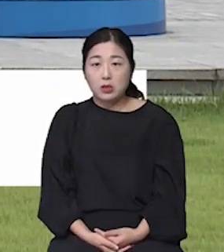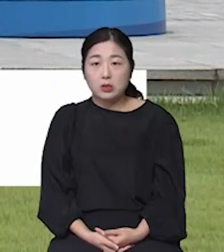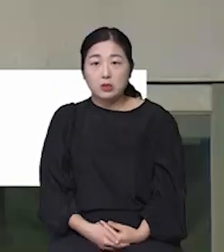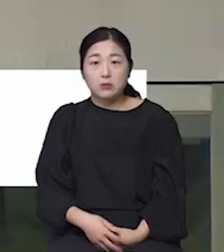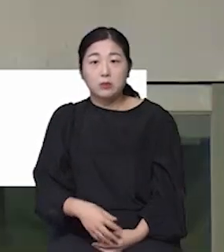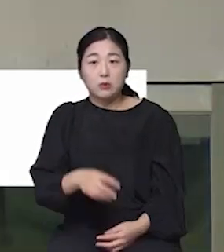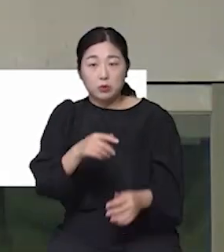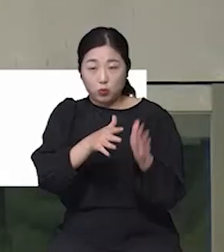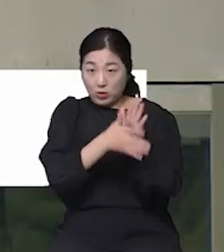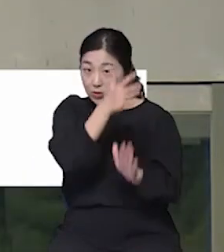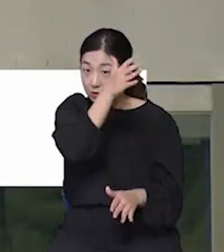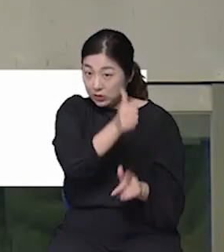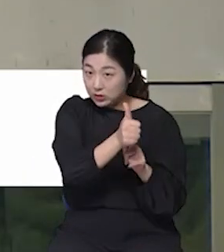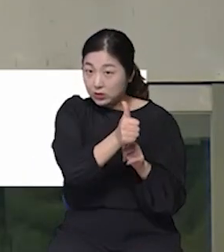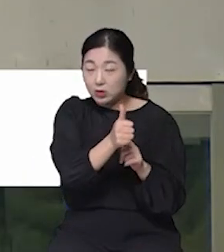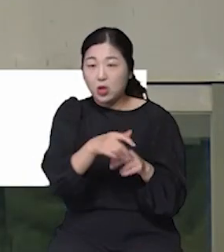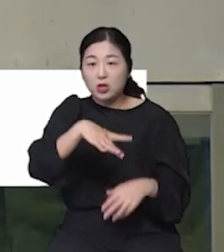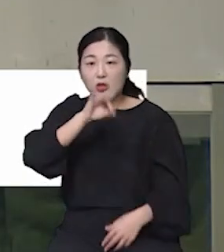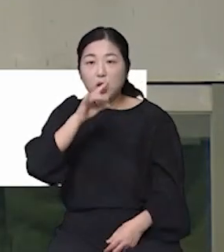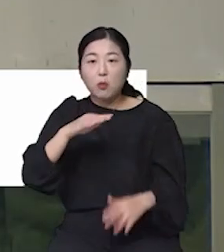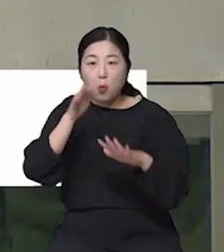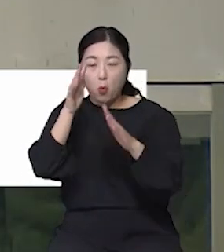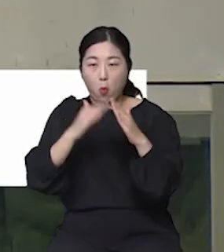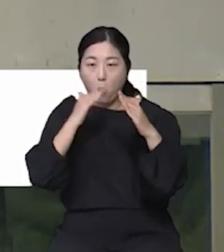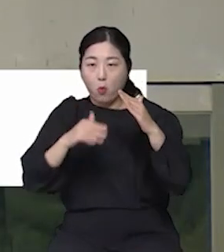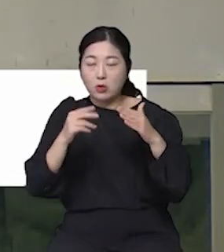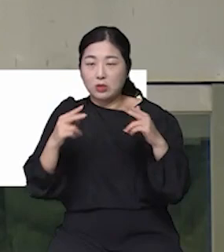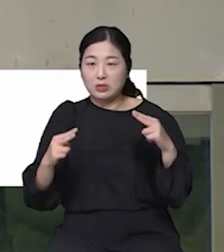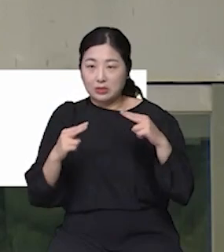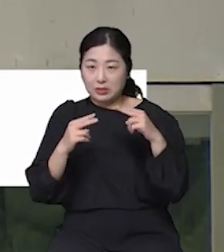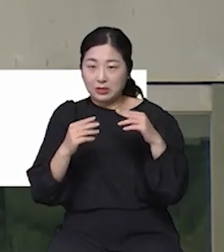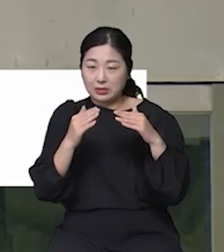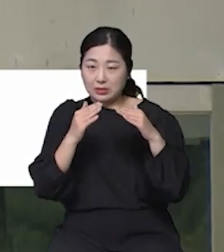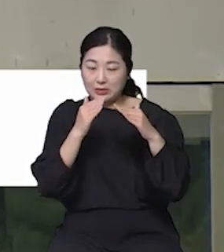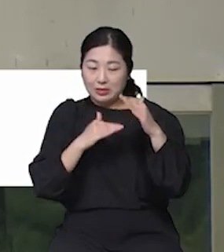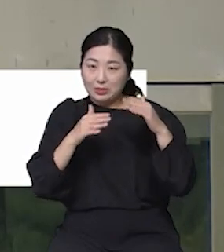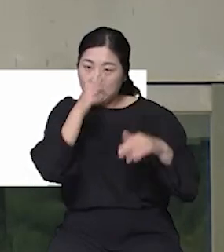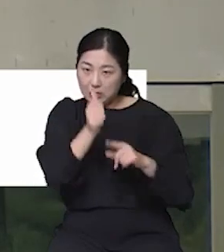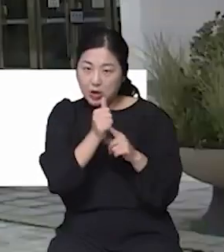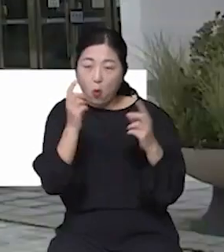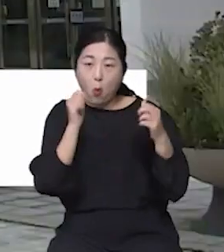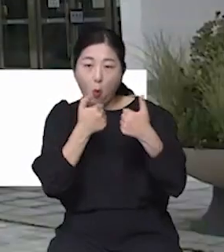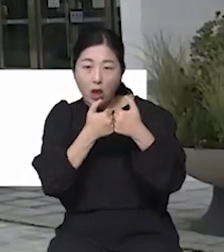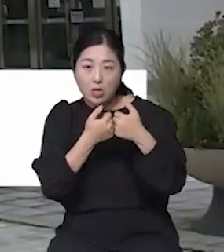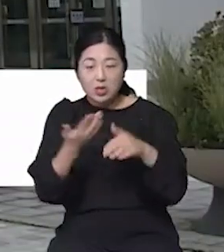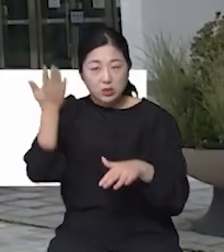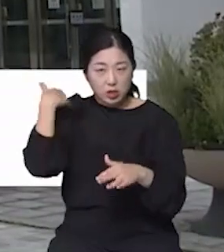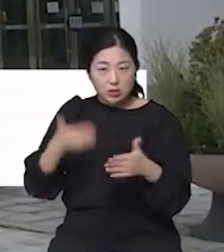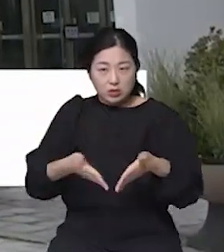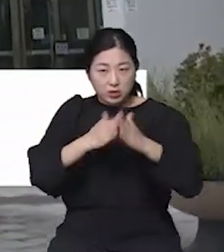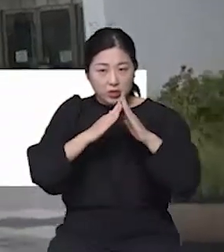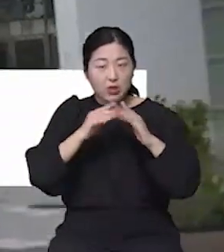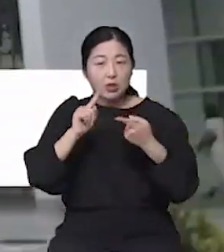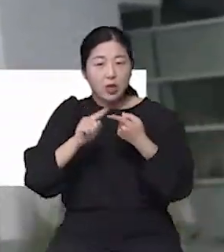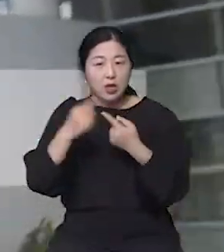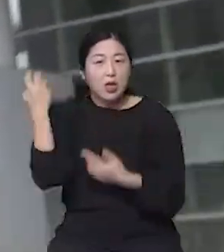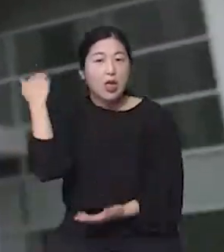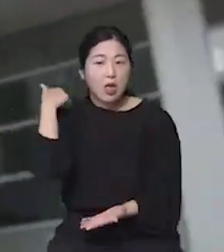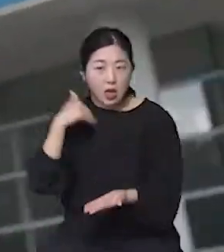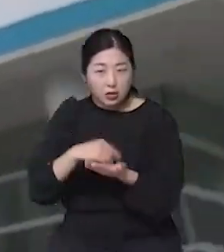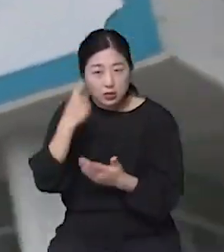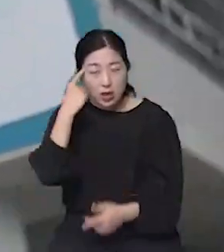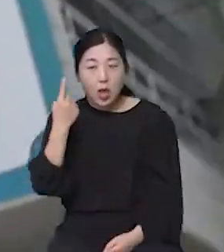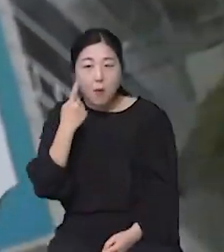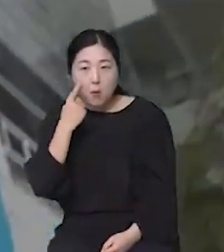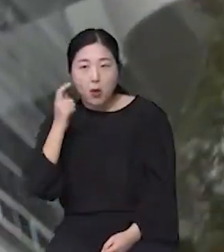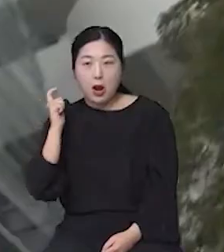30일 강기정 광주광역시장은 첫 공공기관장 회의에서 공공기관 설립 취지를 되돌아보고 변화의 길을 찾아야 한다며